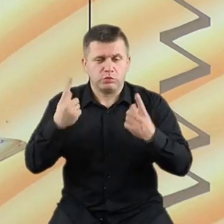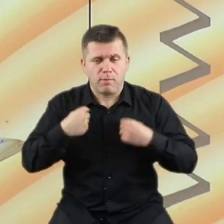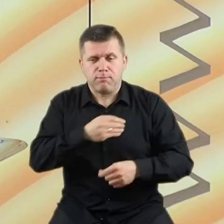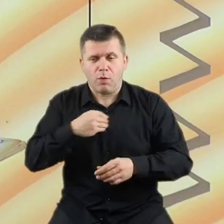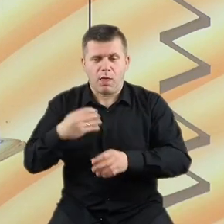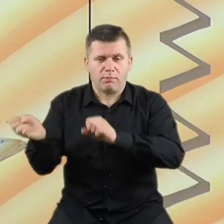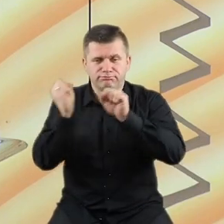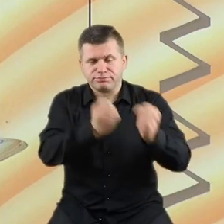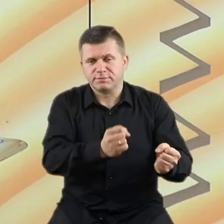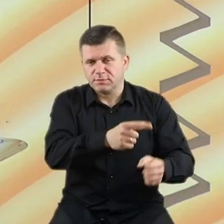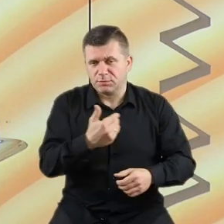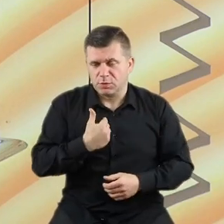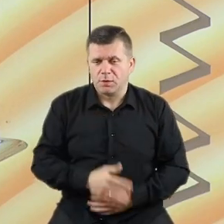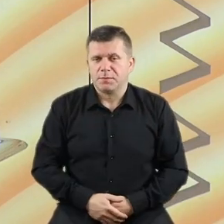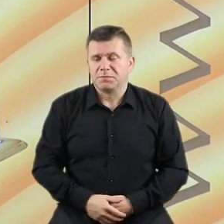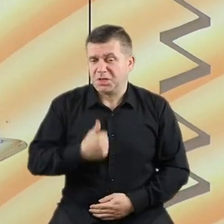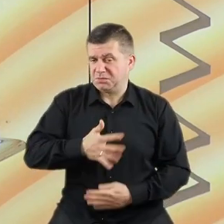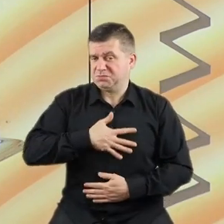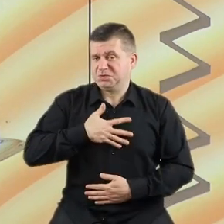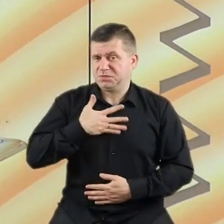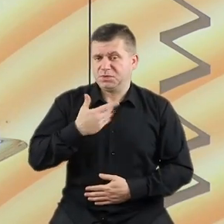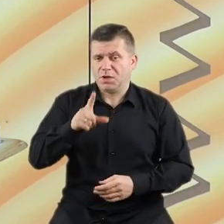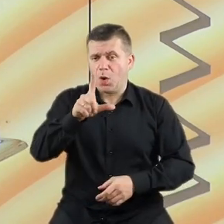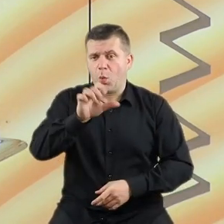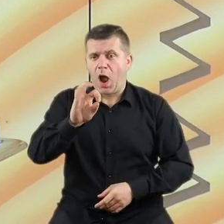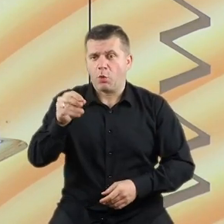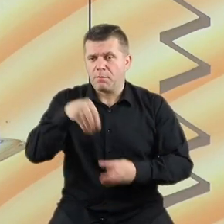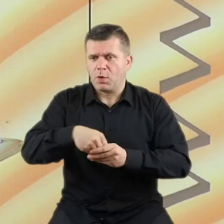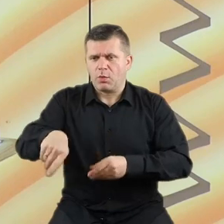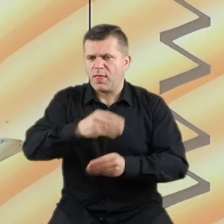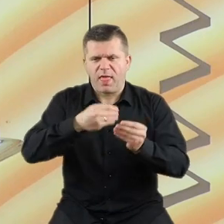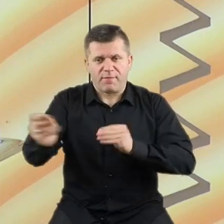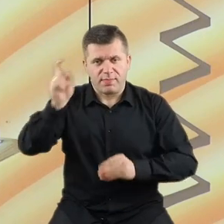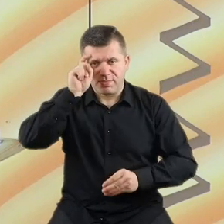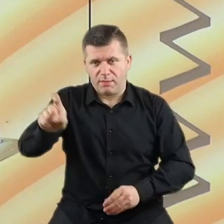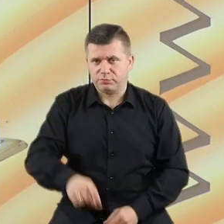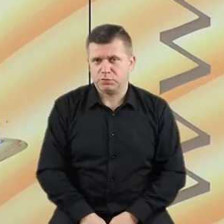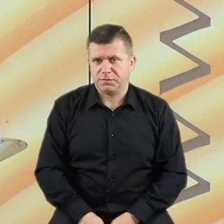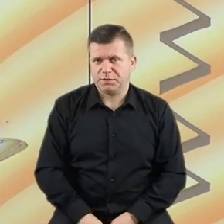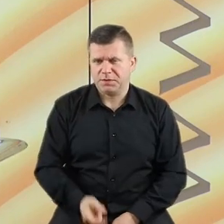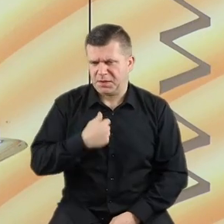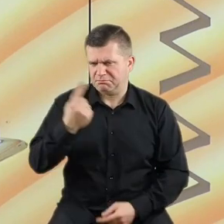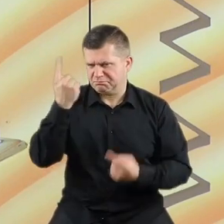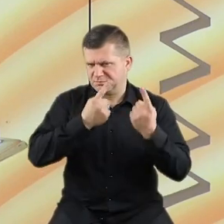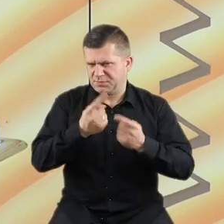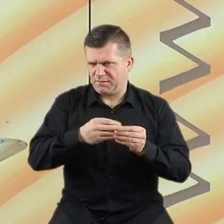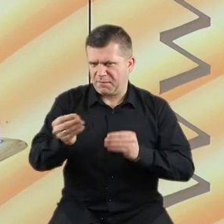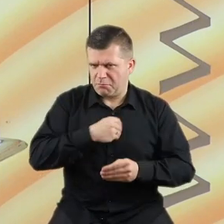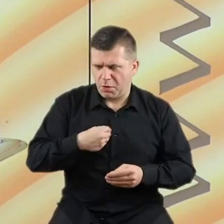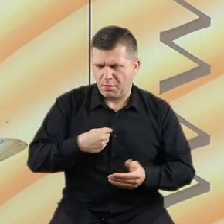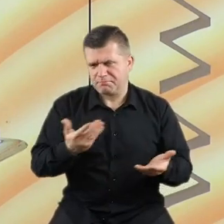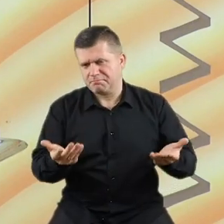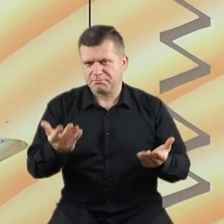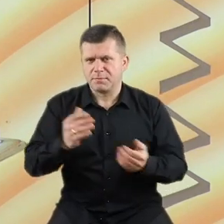dużo. Chociaż ku mojemu zdumieniu najwięcej w Łagrach w Kazachstanie było jednak Niemców, co mnie się wydawało, że jednak najwięcej było